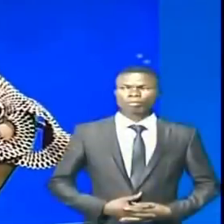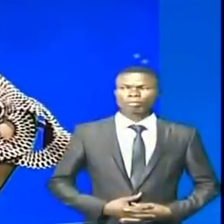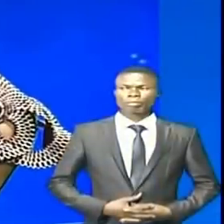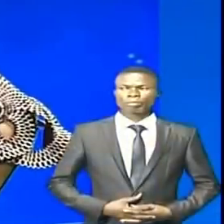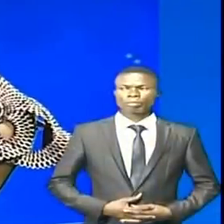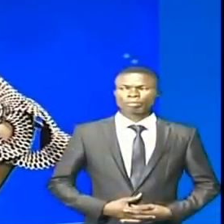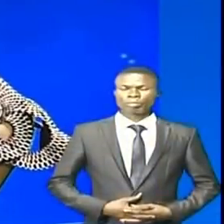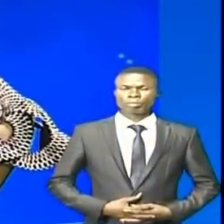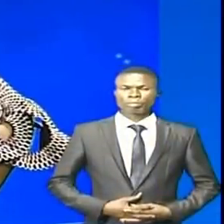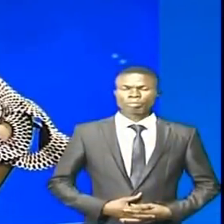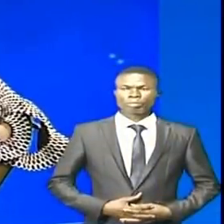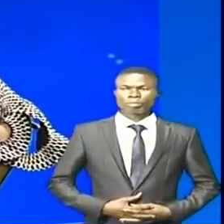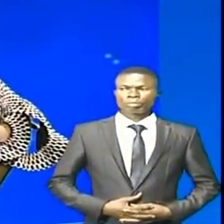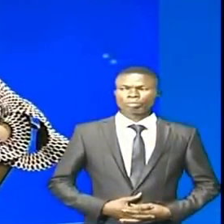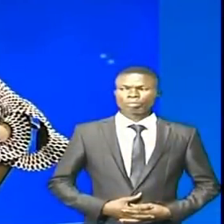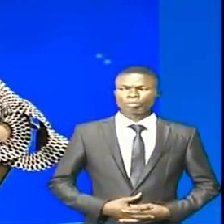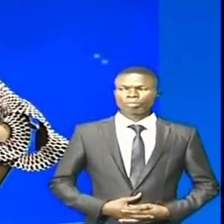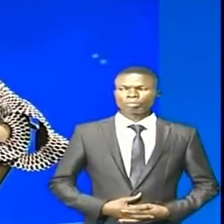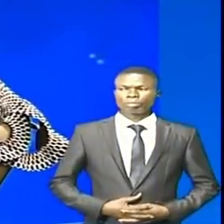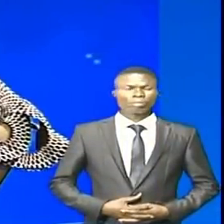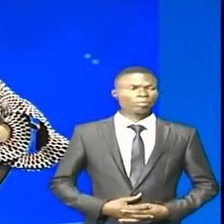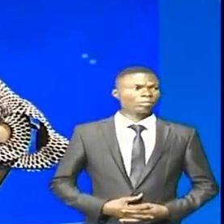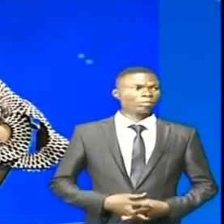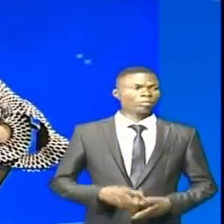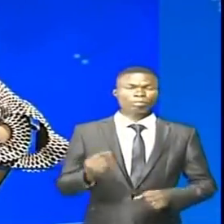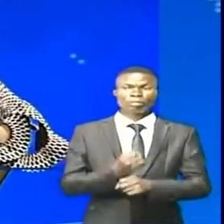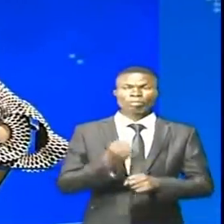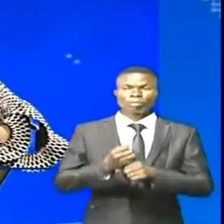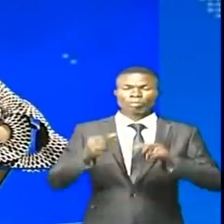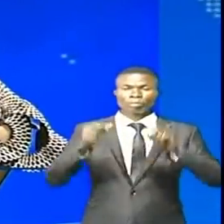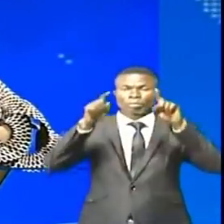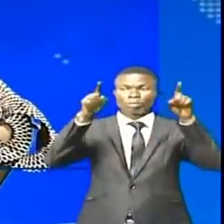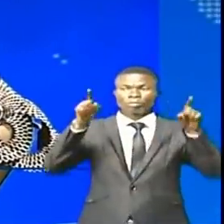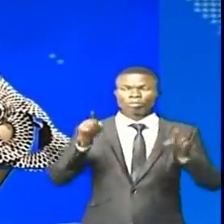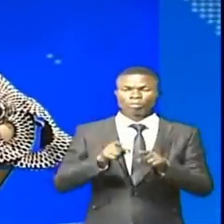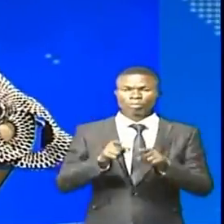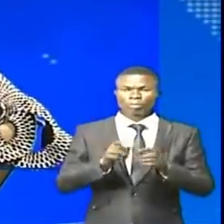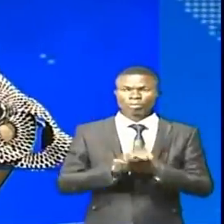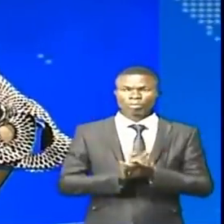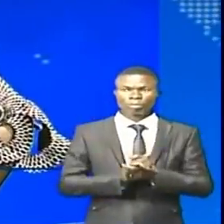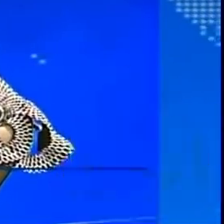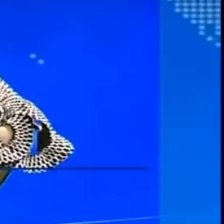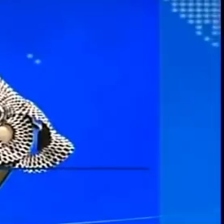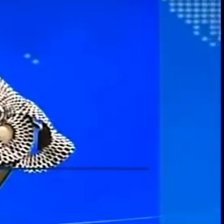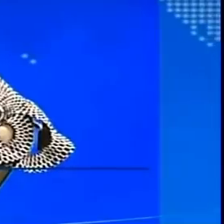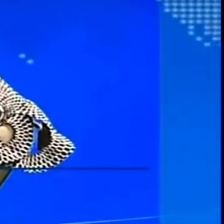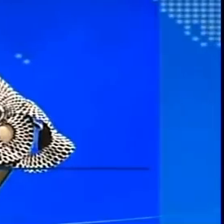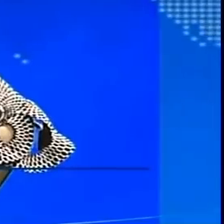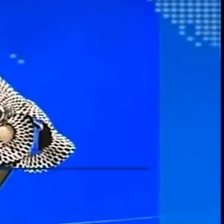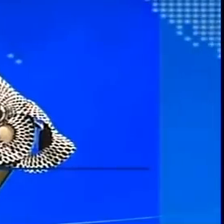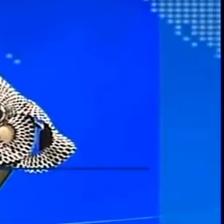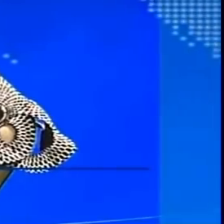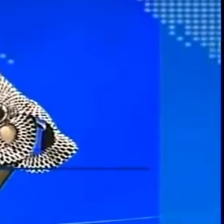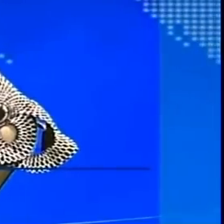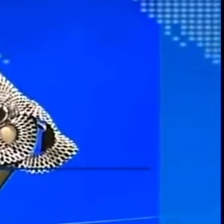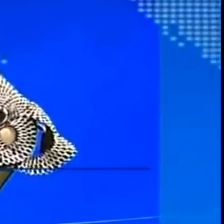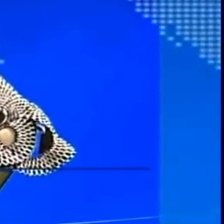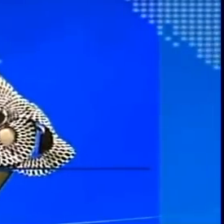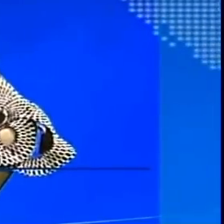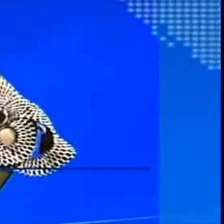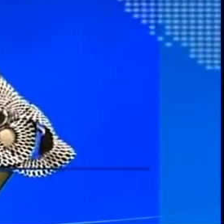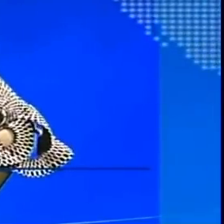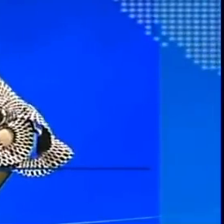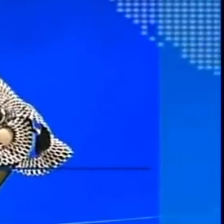ils servent sous les drapeaux mais parfois vite oublié après des bons et loyaux services rendus à la nation pour éviter cela